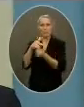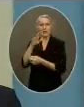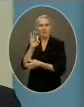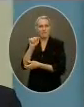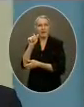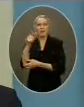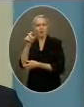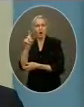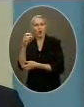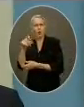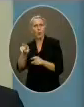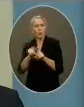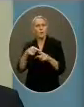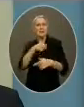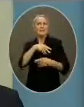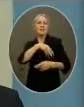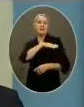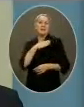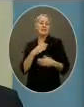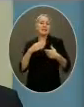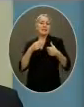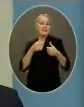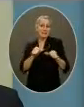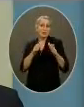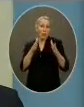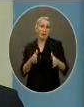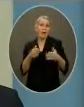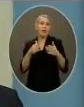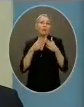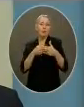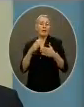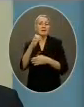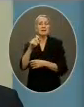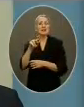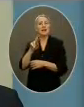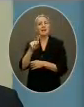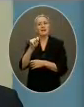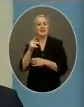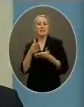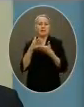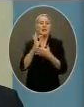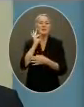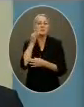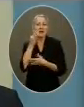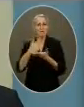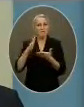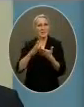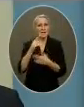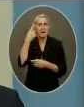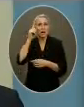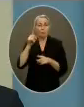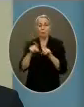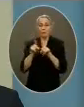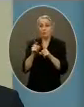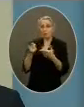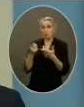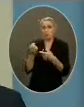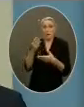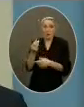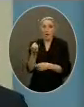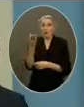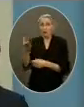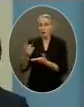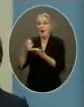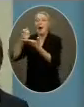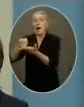les citoyens qui demandent au CRTC une aide financière pour se procurer l'appareil de conversion qui leur permettra de continuer à avoir